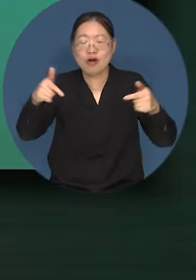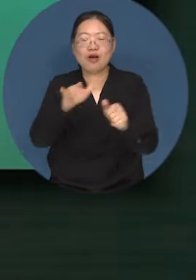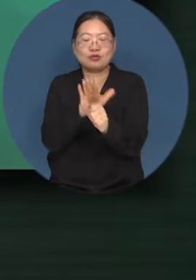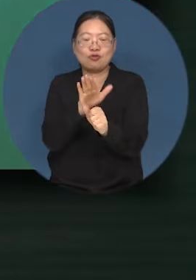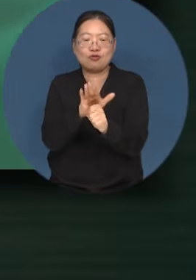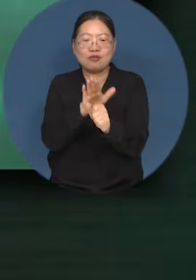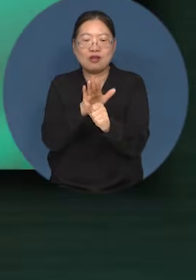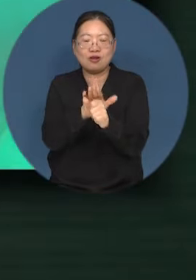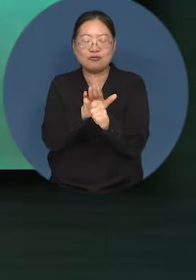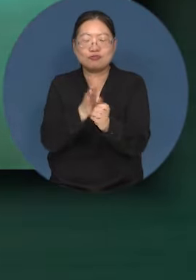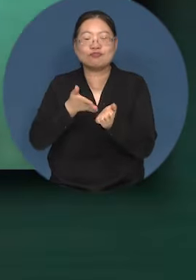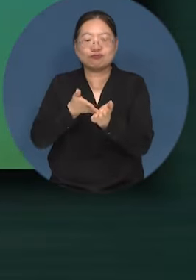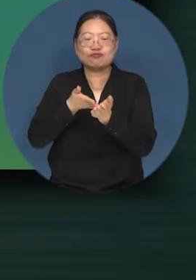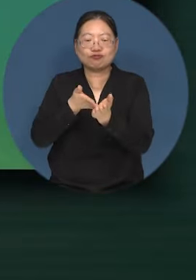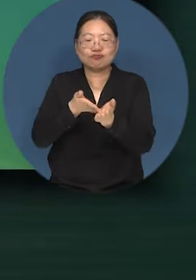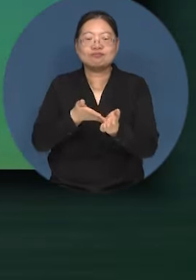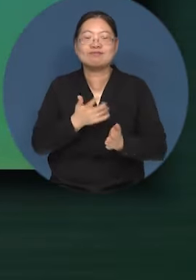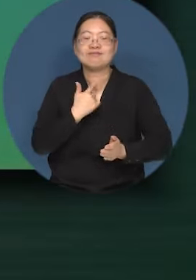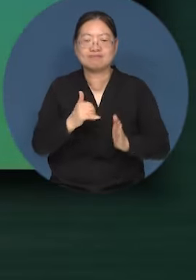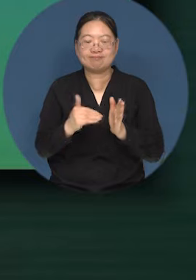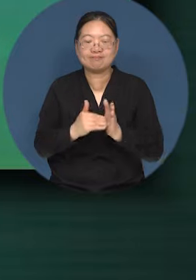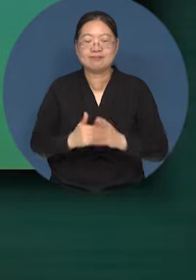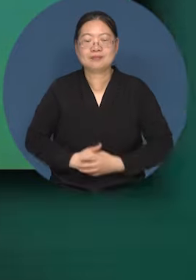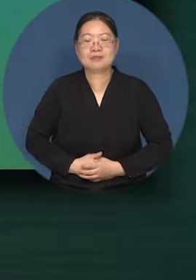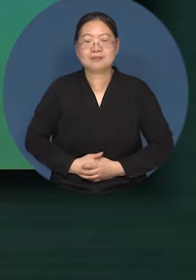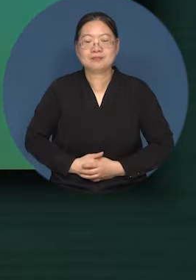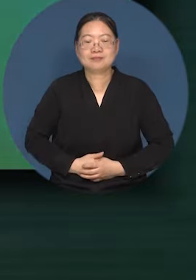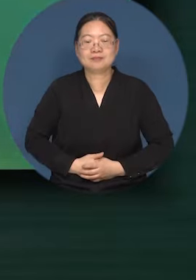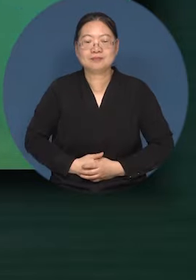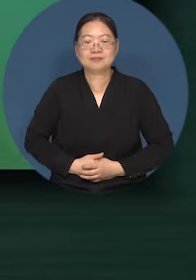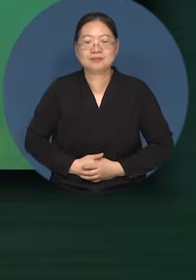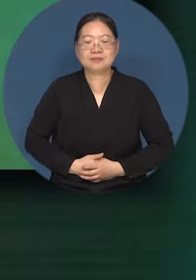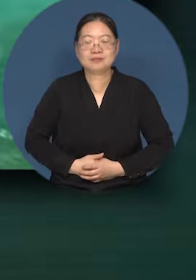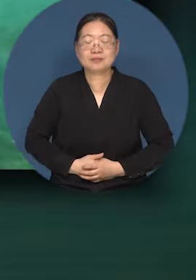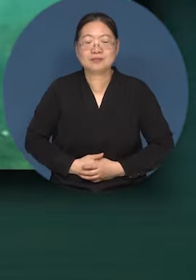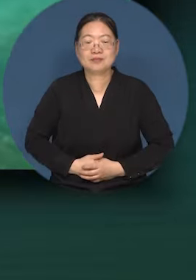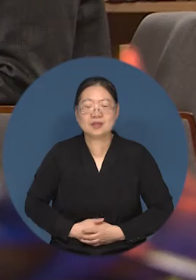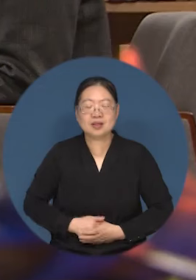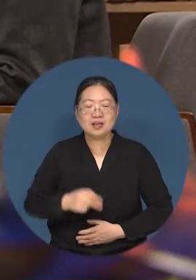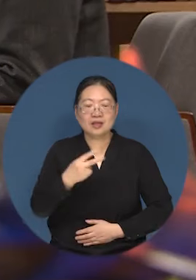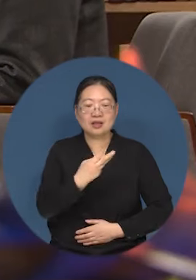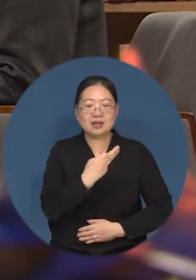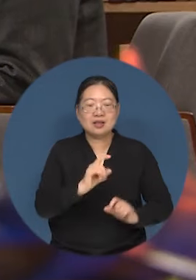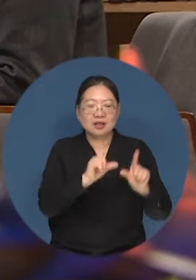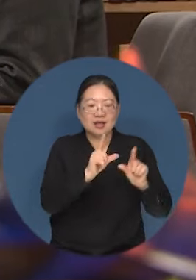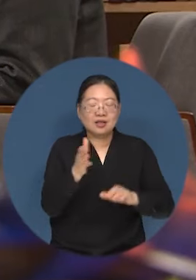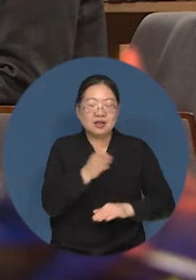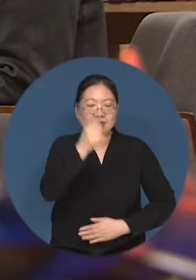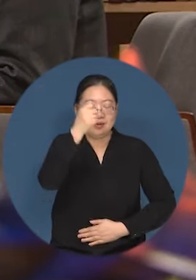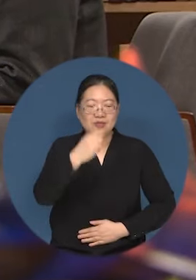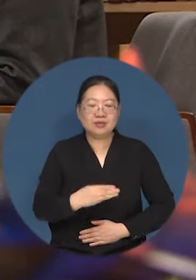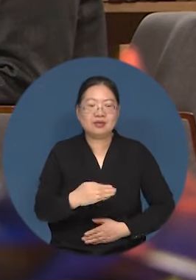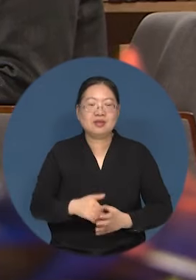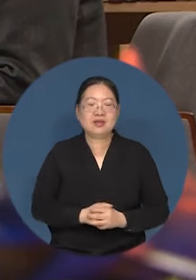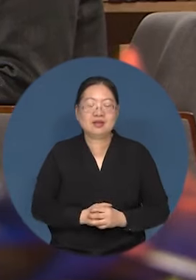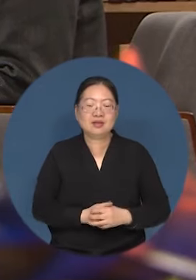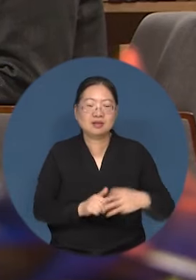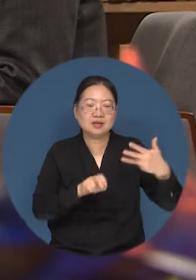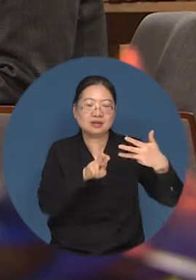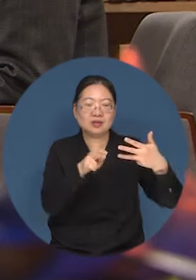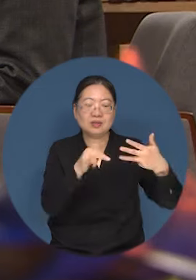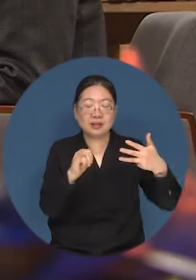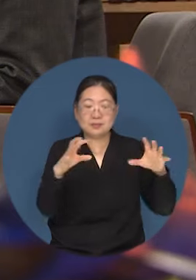힘을 보태야 된다라고 주장을 했었죠. 네, 네. 아까 뭐 2013년부터 여러 번에 걸쳐서